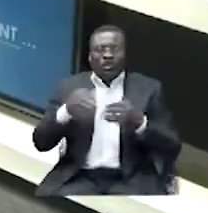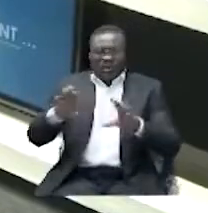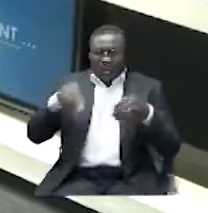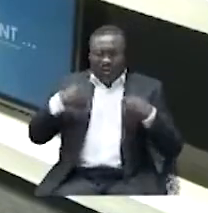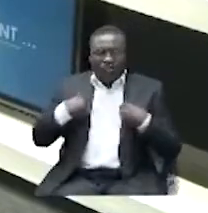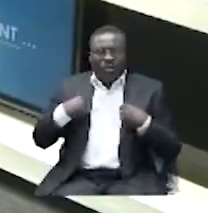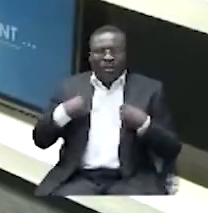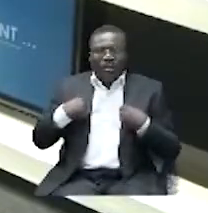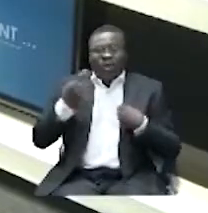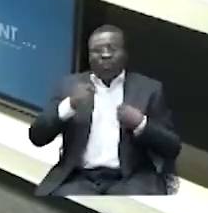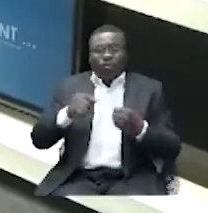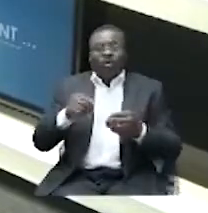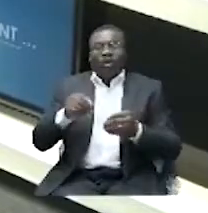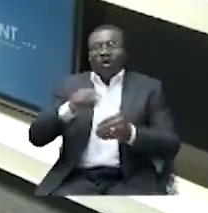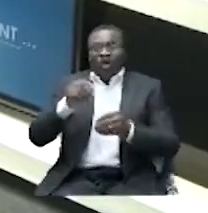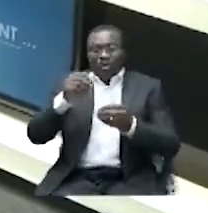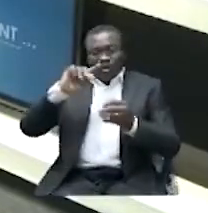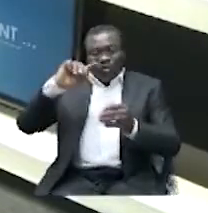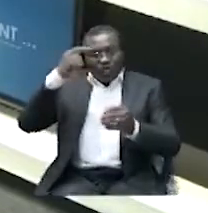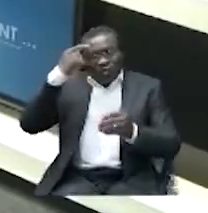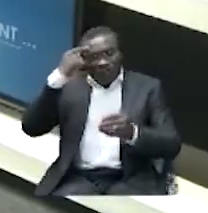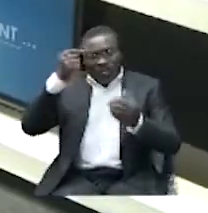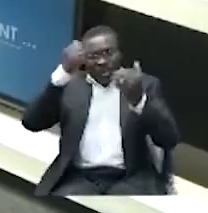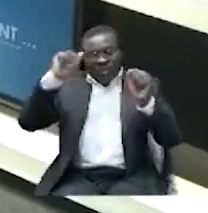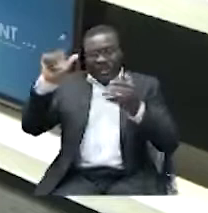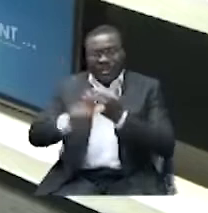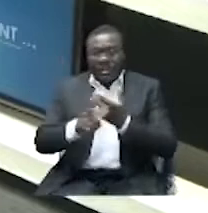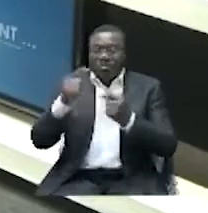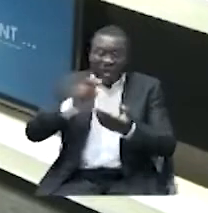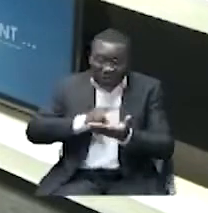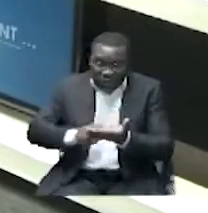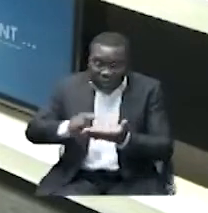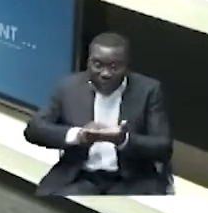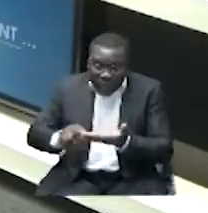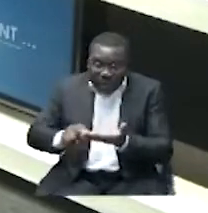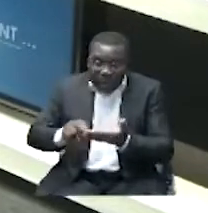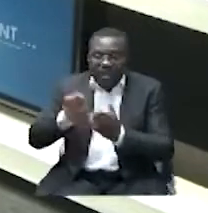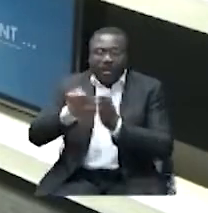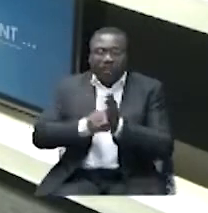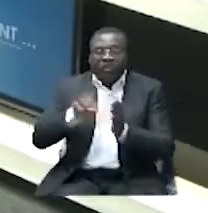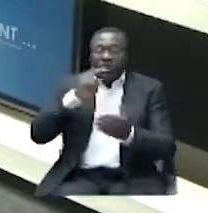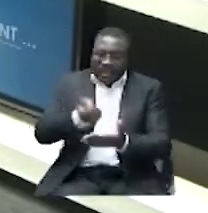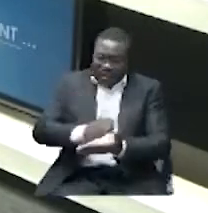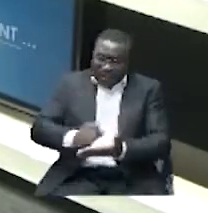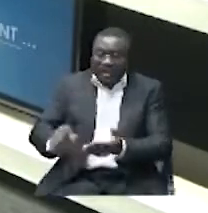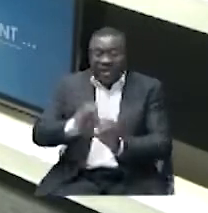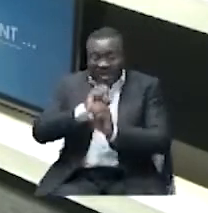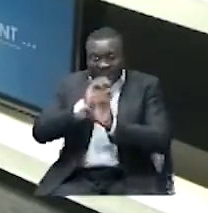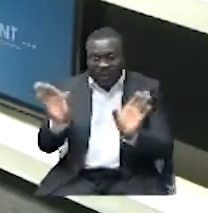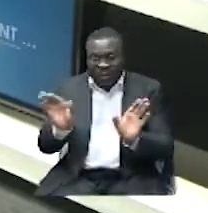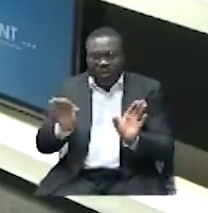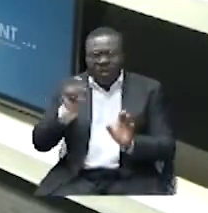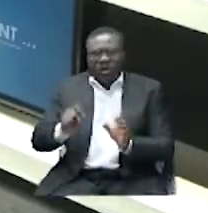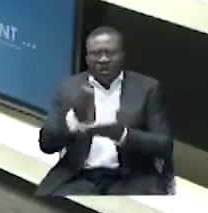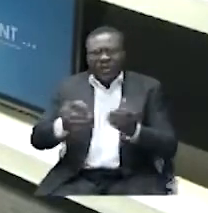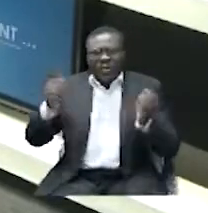présidentiel, à raison. Mais si vous lisez notre Constitution, il est établi clairement que c'est